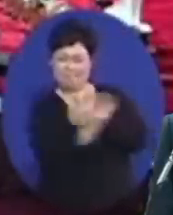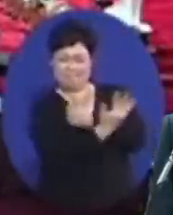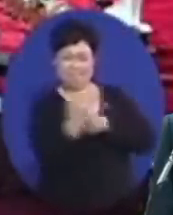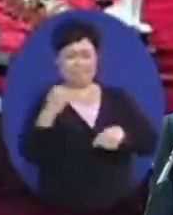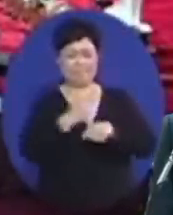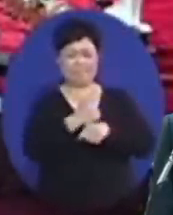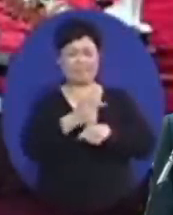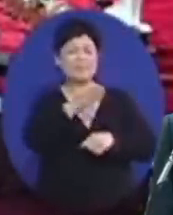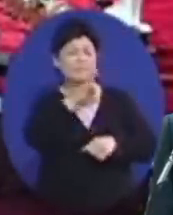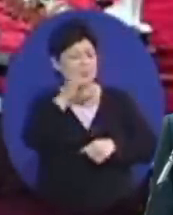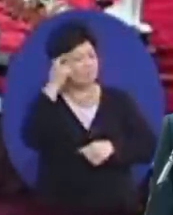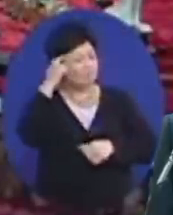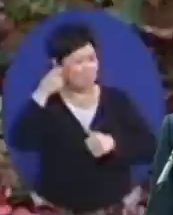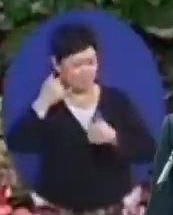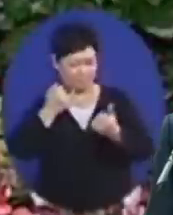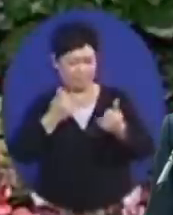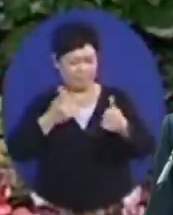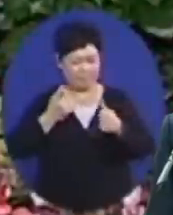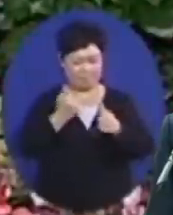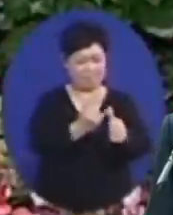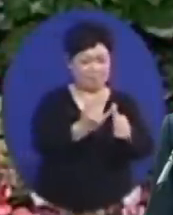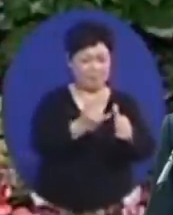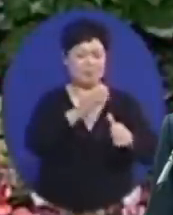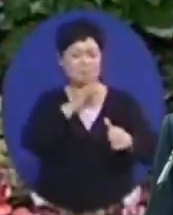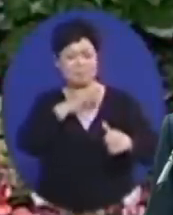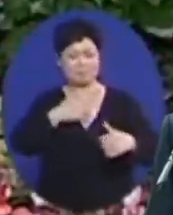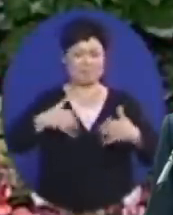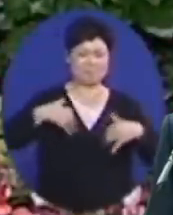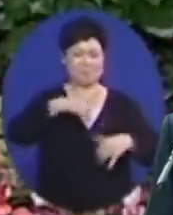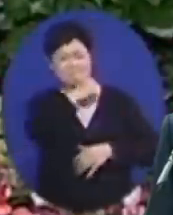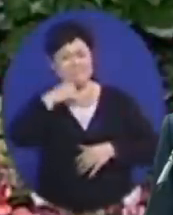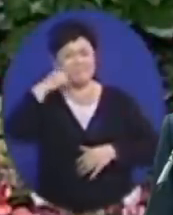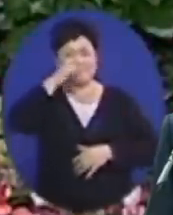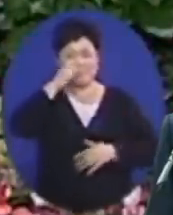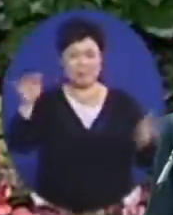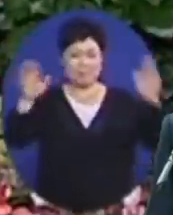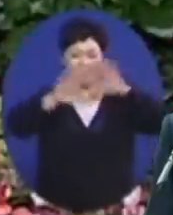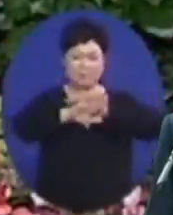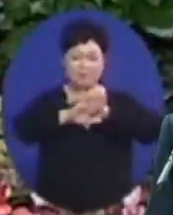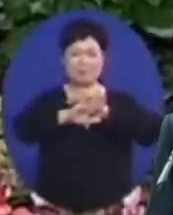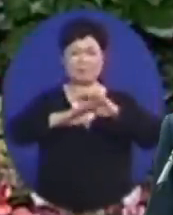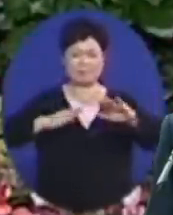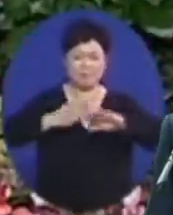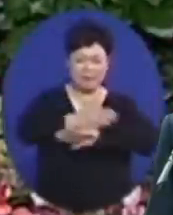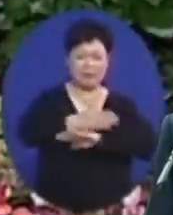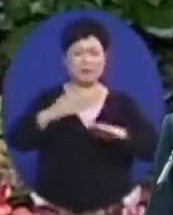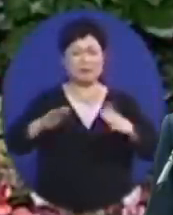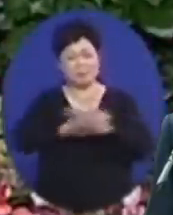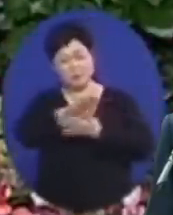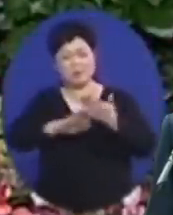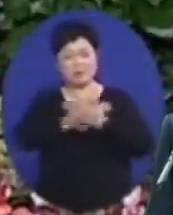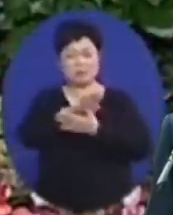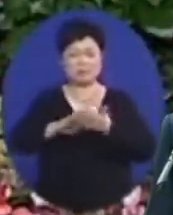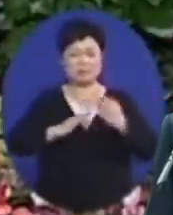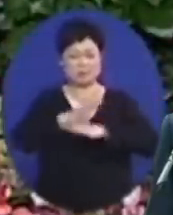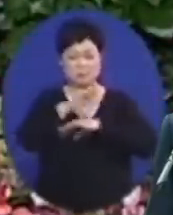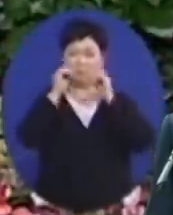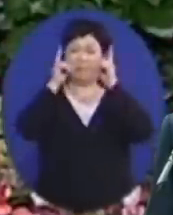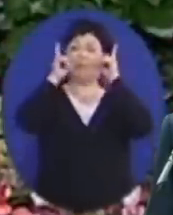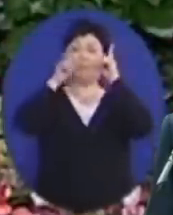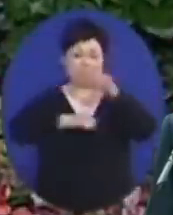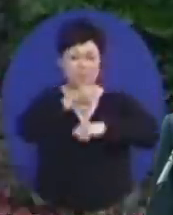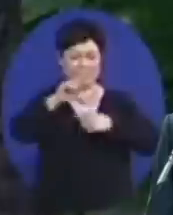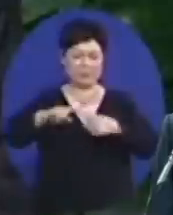생각하고 따라오고 정말 사는 것 같습니다. 밤늦게 놀고 아침늦게 일어나서 인생을 자기 마음대로